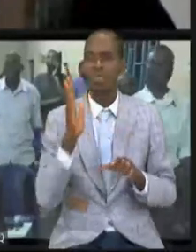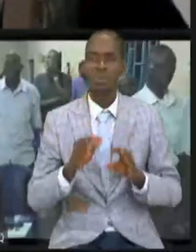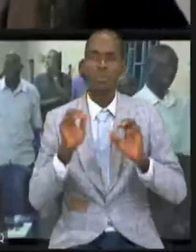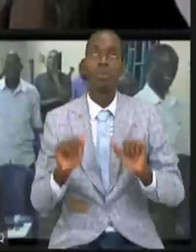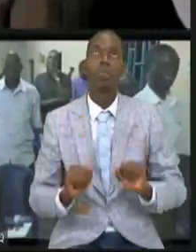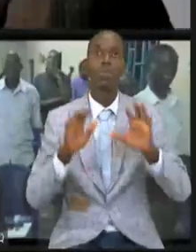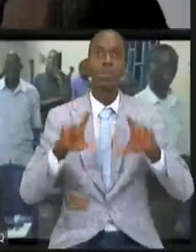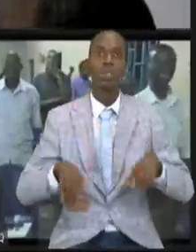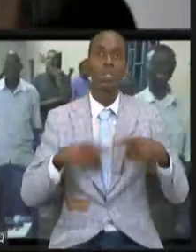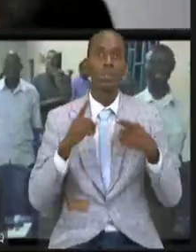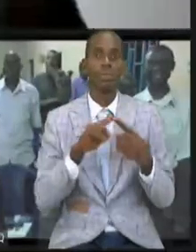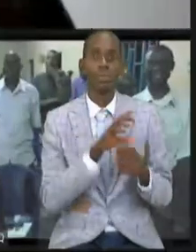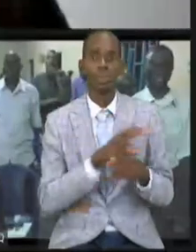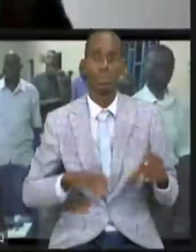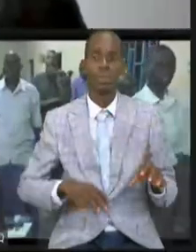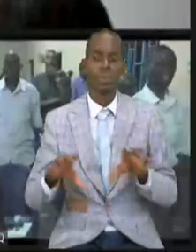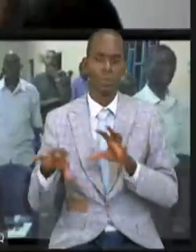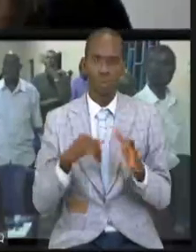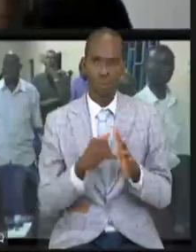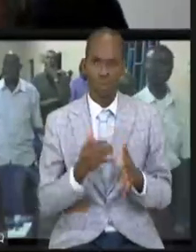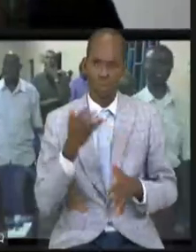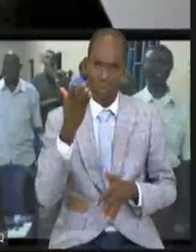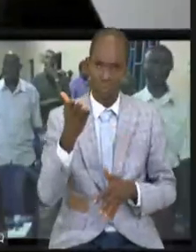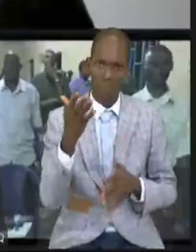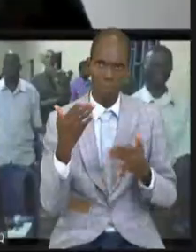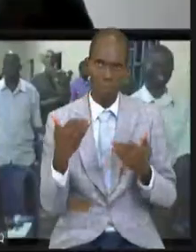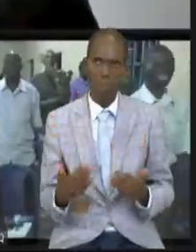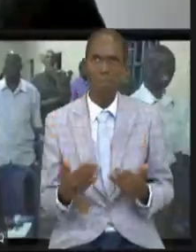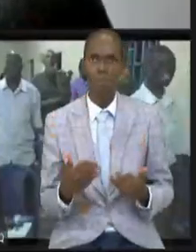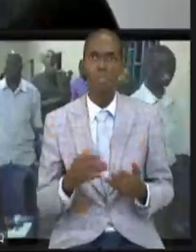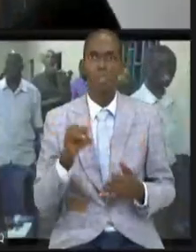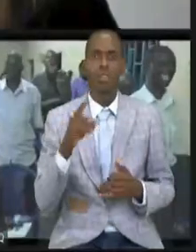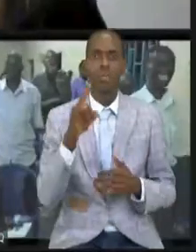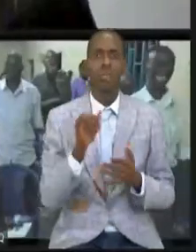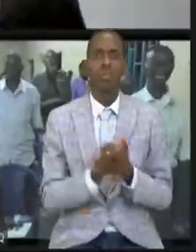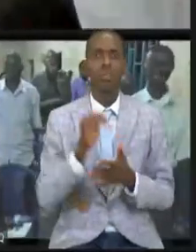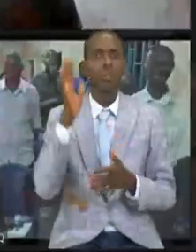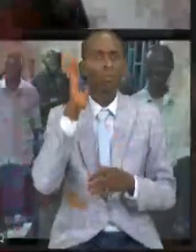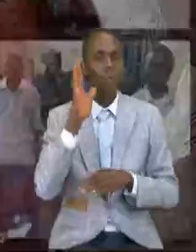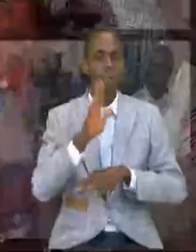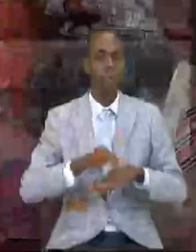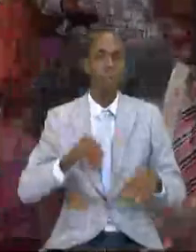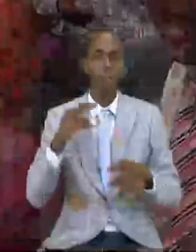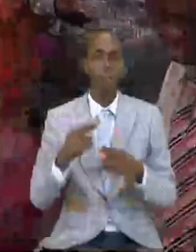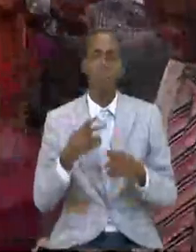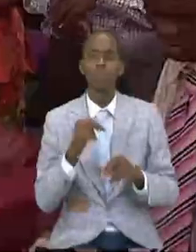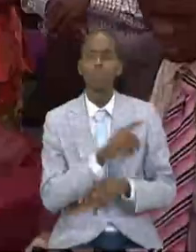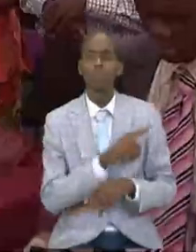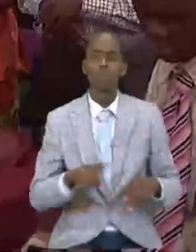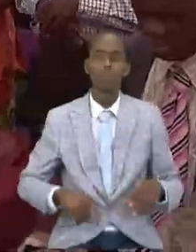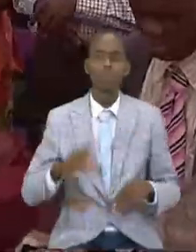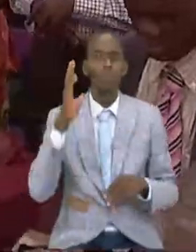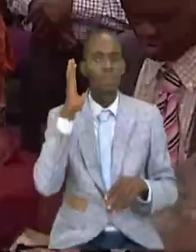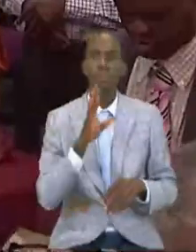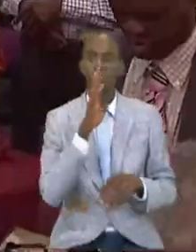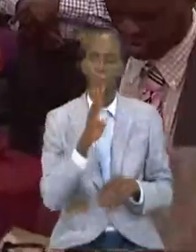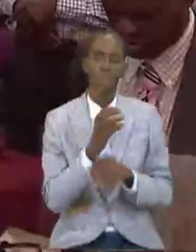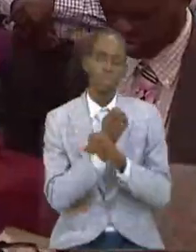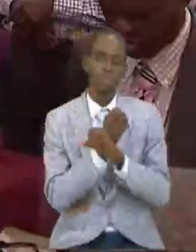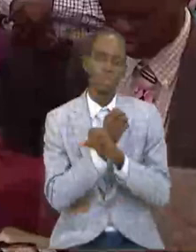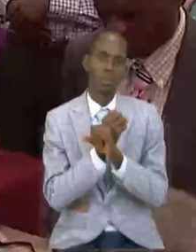Si vous n'avez jamais donné votre vie à Christ, faites-le maintenant. Quiconque invoque le nom du Seigneur sera